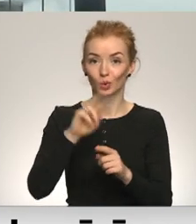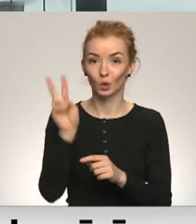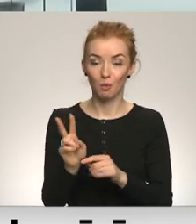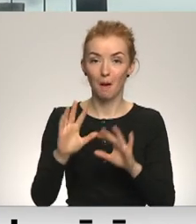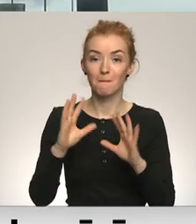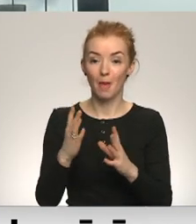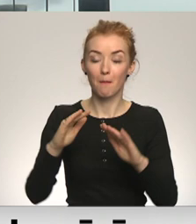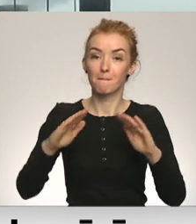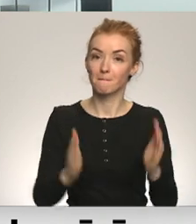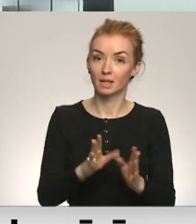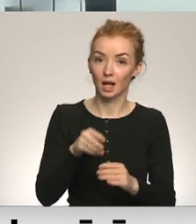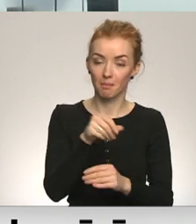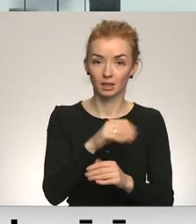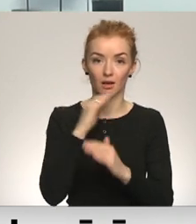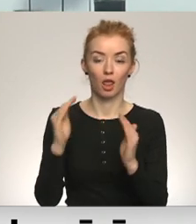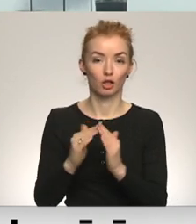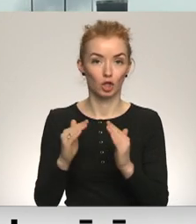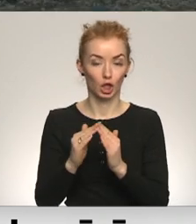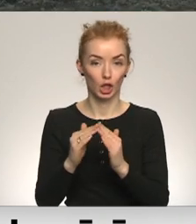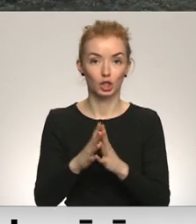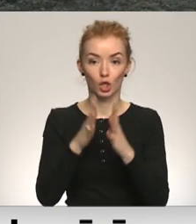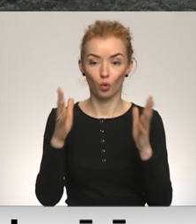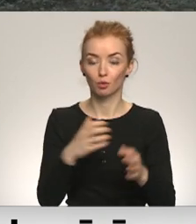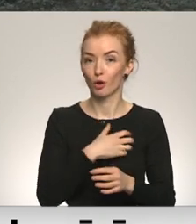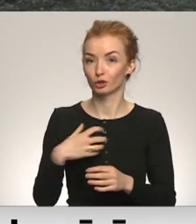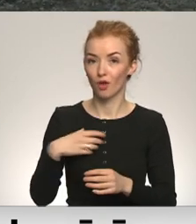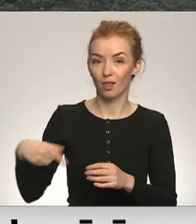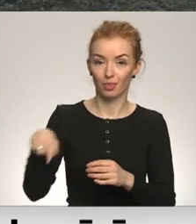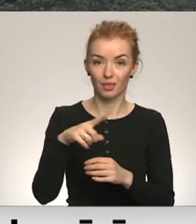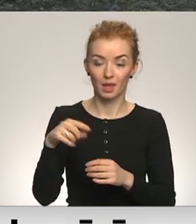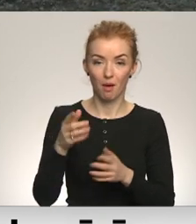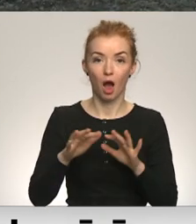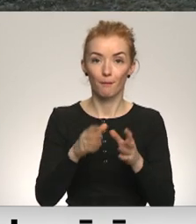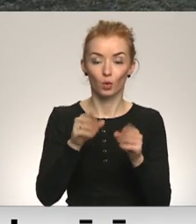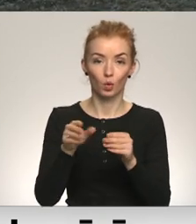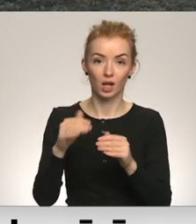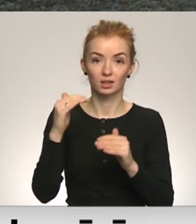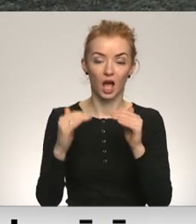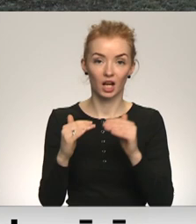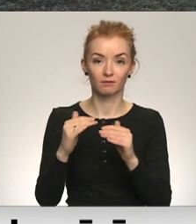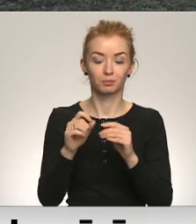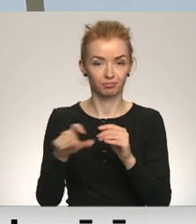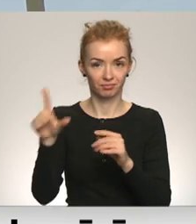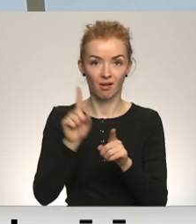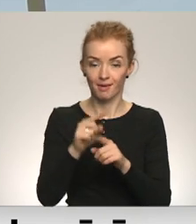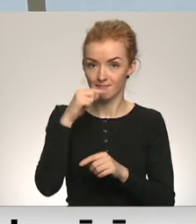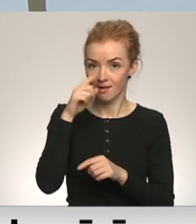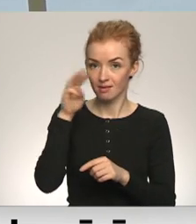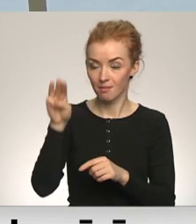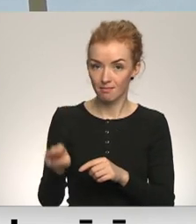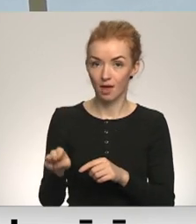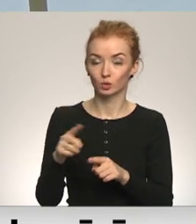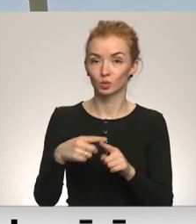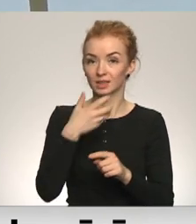par siltumu maksās rēzeknieši. Vairākās pašvaldībās apkuras tarifs dārgāks kļūs arī martā. Siltuma apgādes tarifu,